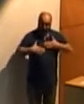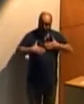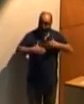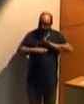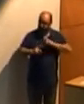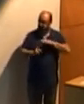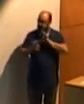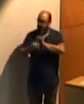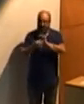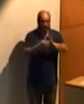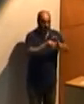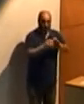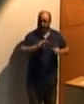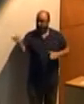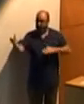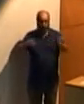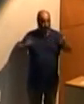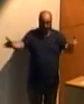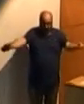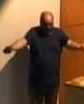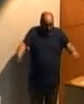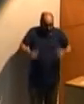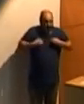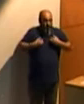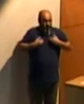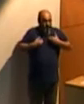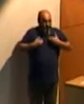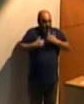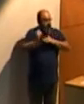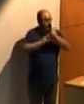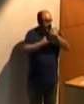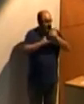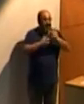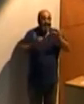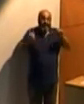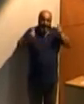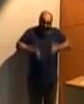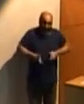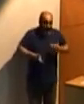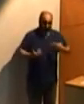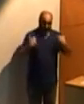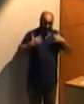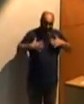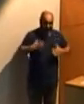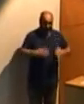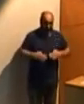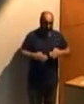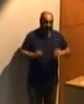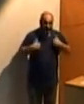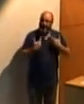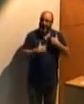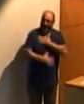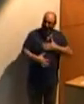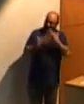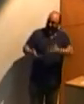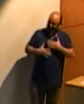travers d'autrui et cela a des impacts physiologique si je suis contente d'avoir rencontré quelqu'un ça peut avoir des